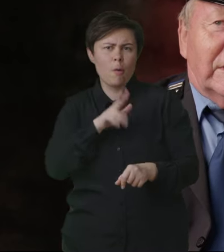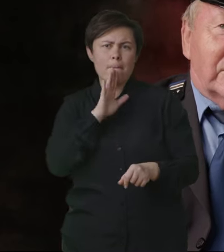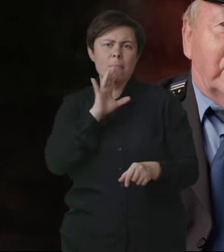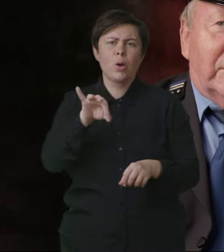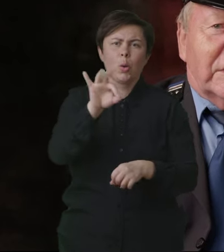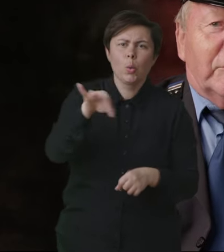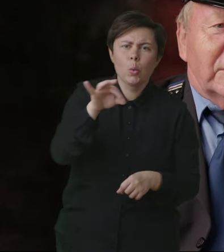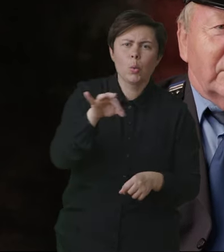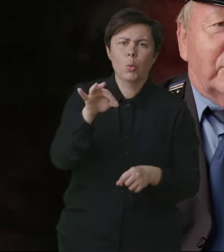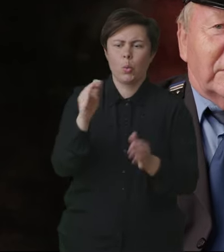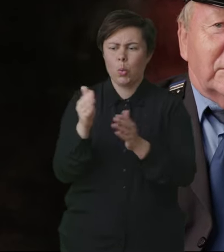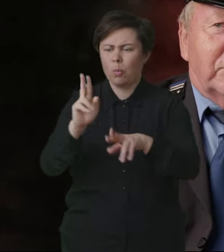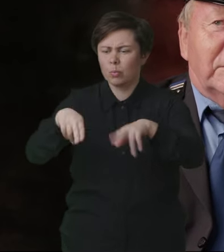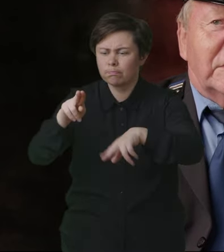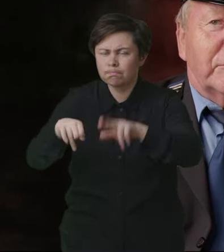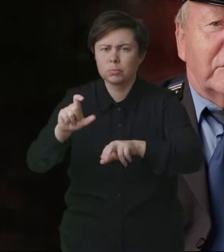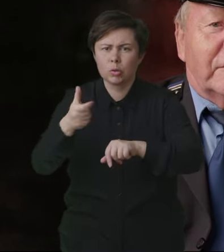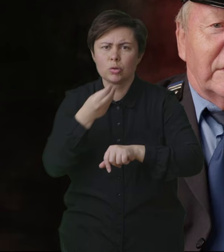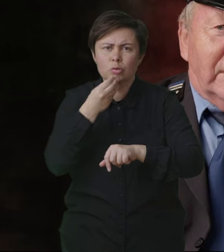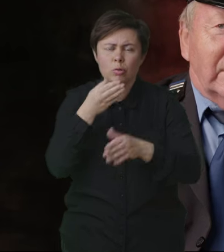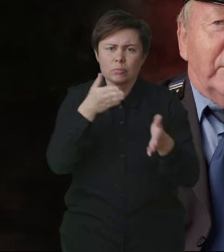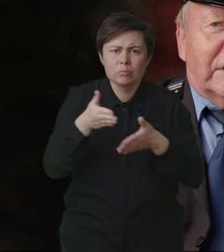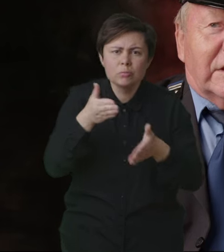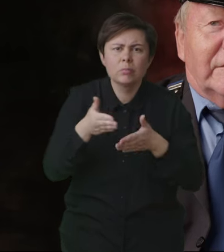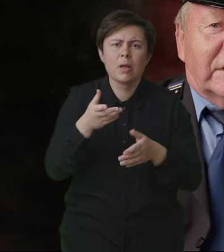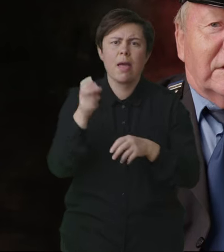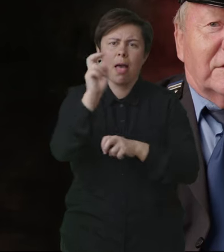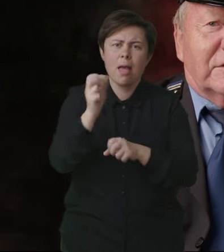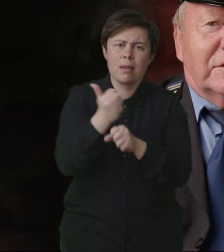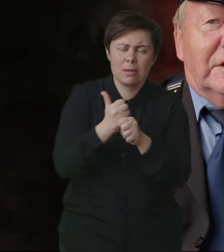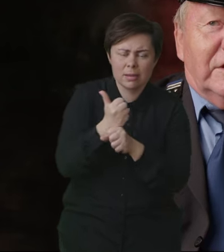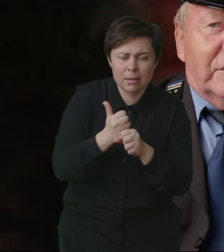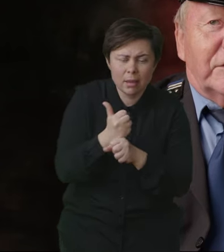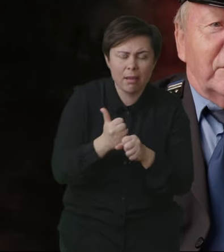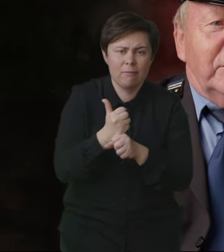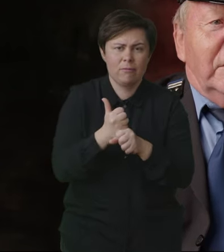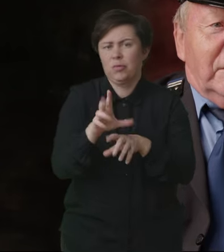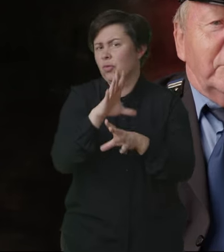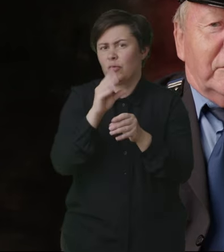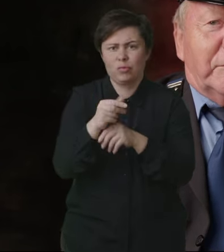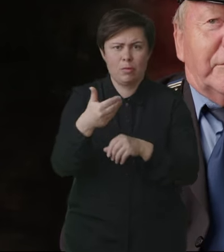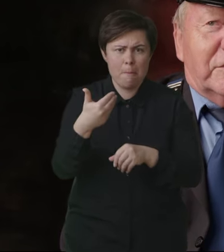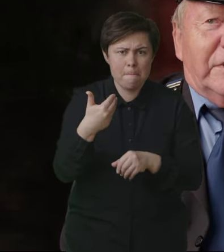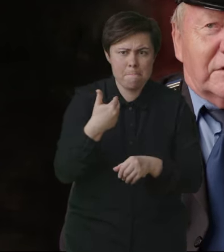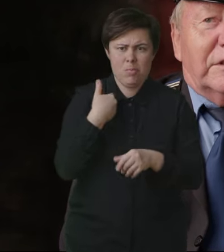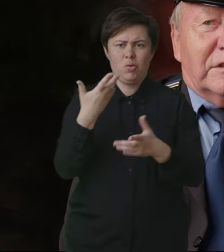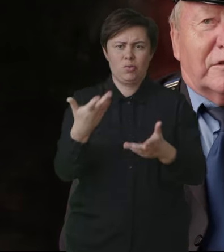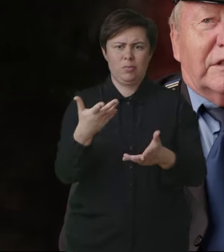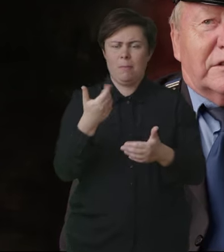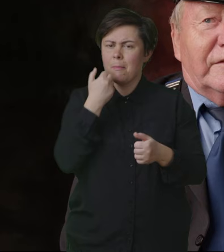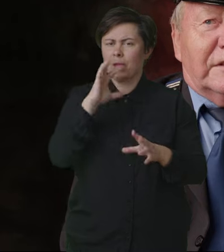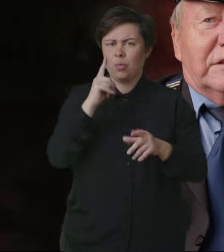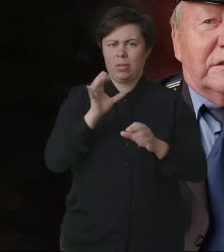kuchnia, jakaś kuchenka. Można sobie było jakieś jedzenie przygotować. Herbata, kawa, takie coś. To wszystko było, no było to po prostu bardzo